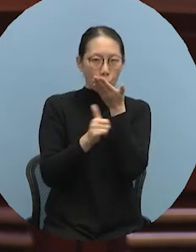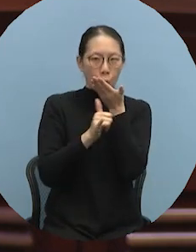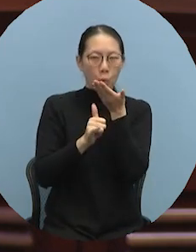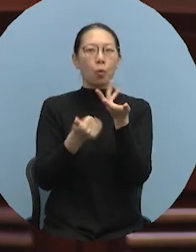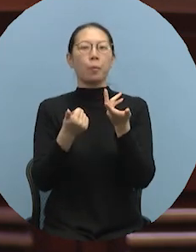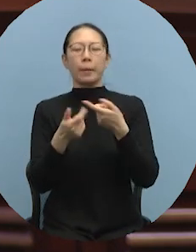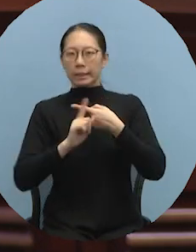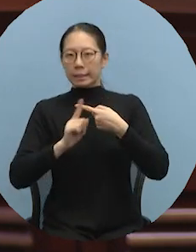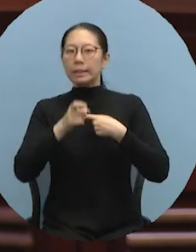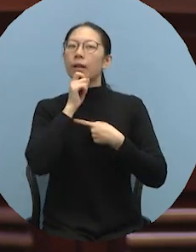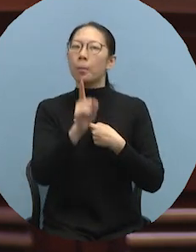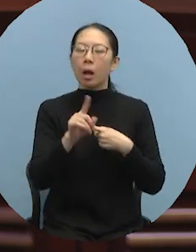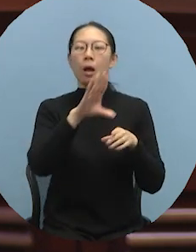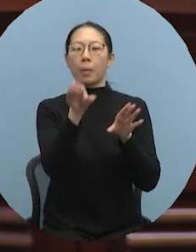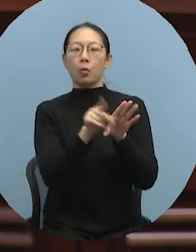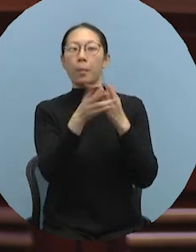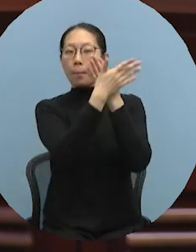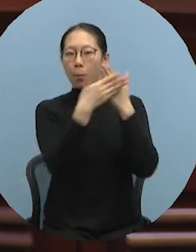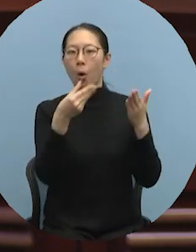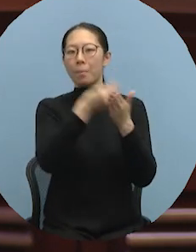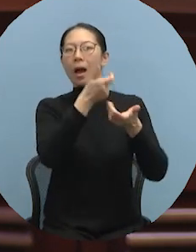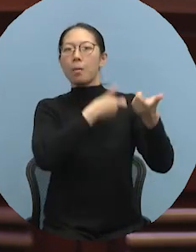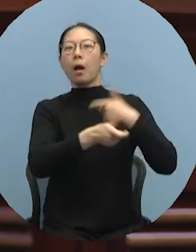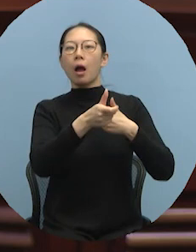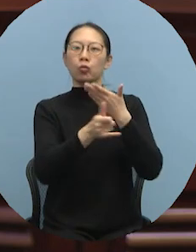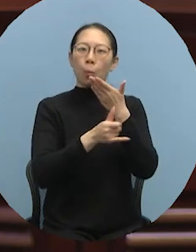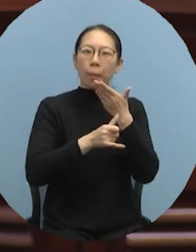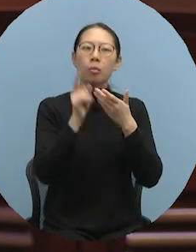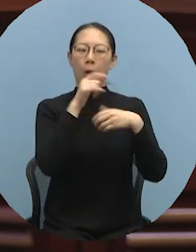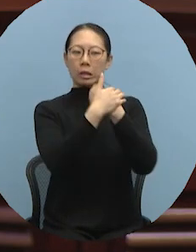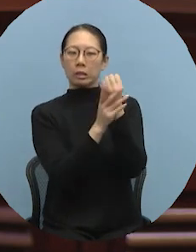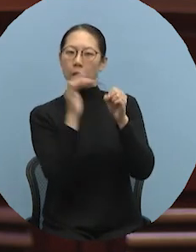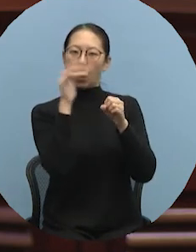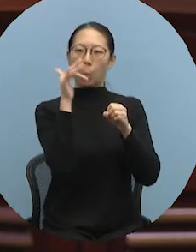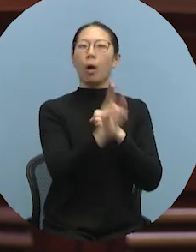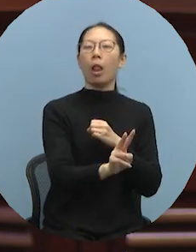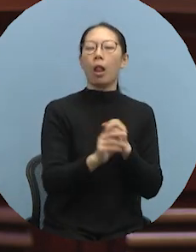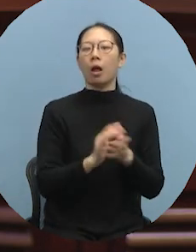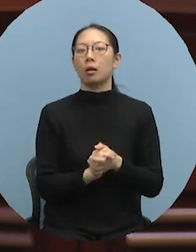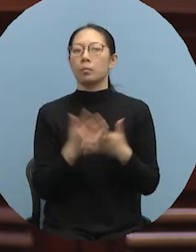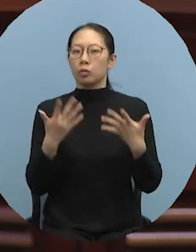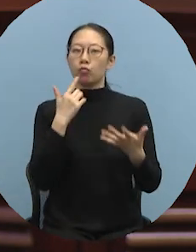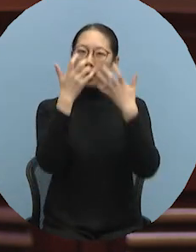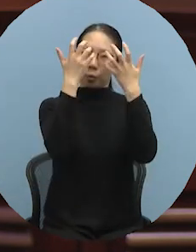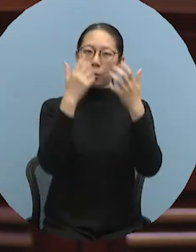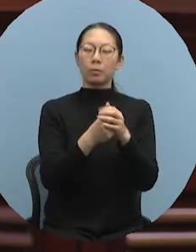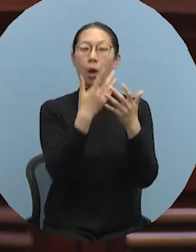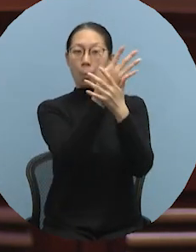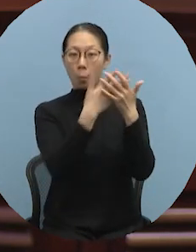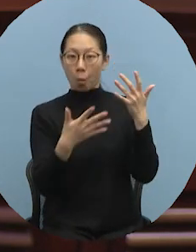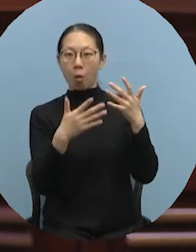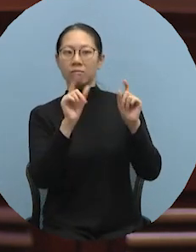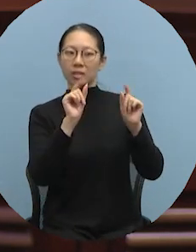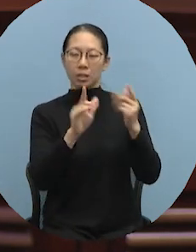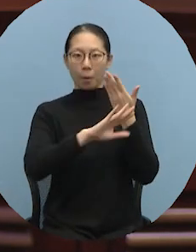隱憂是包括在網上買賣毒品的世界趨勢。我在此想強調，互聯網世界並不是無